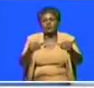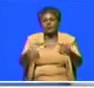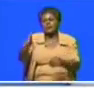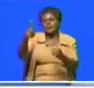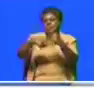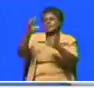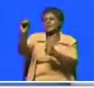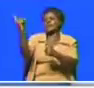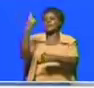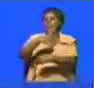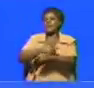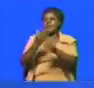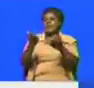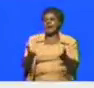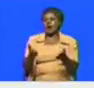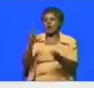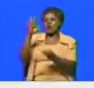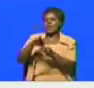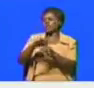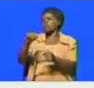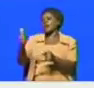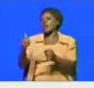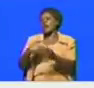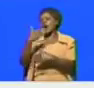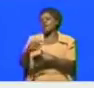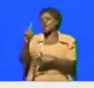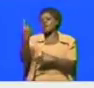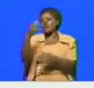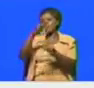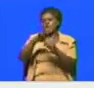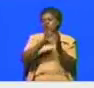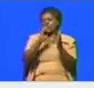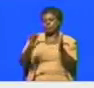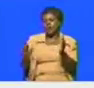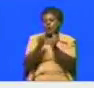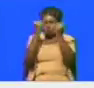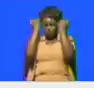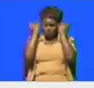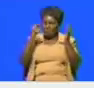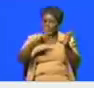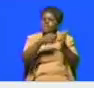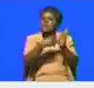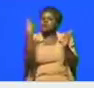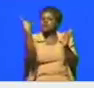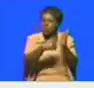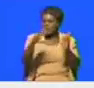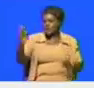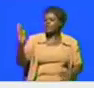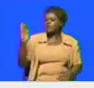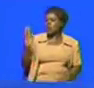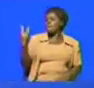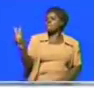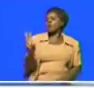60. Na hivi sasa tunaenda kwa uchaguzi mwingine baada ya ule wa kwanza kutupiliwa mbali na mahakama. Ni kumaanisha kwamba ulinzi wa hawa